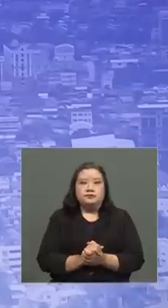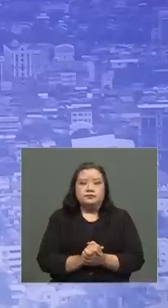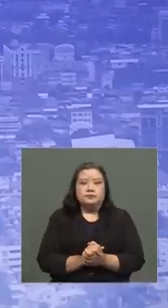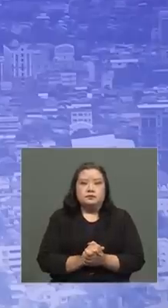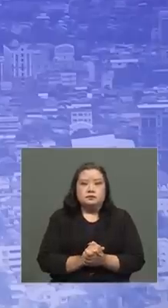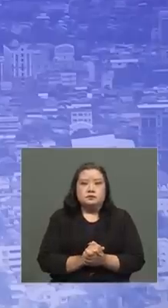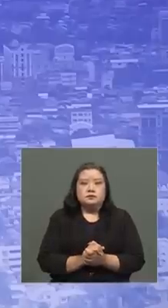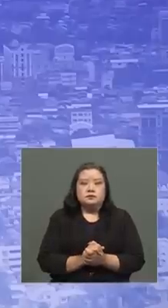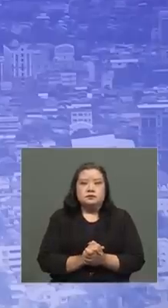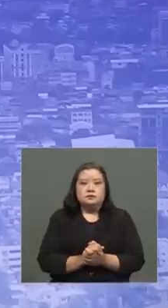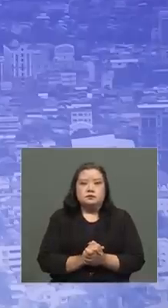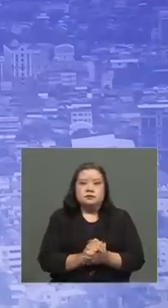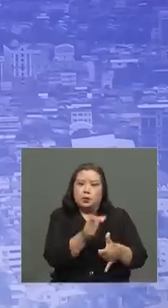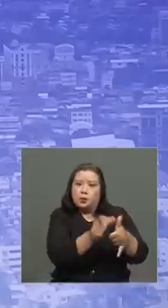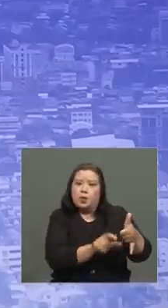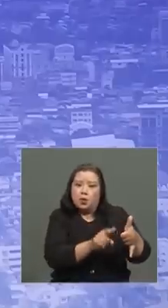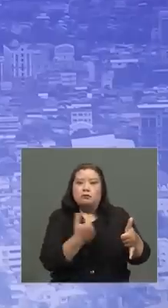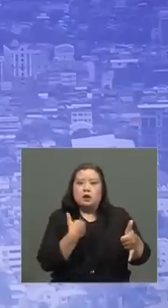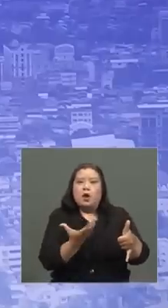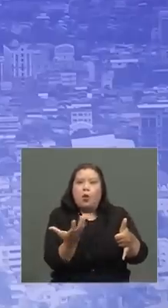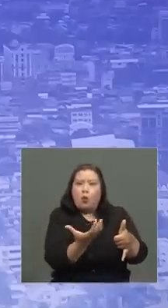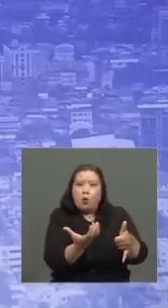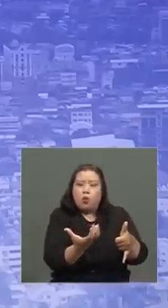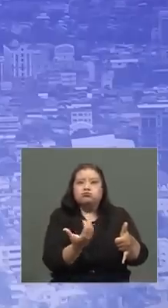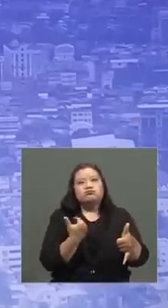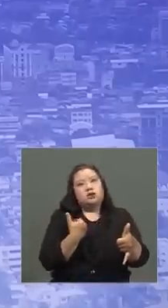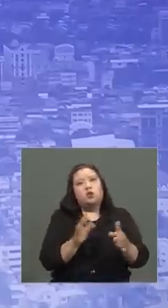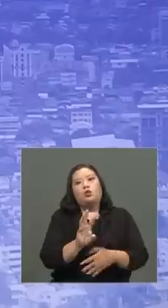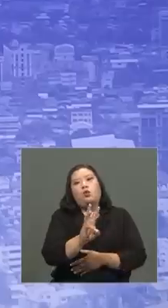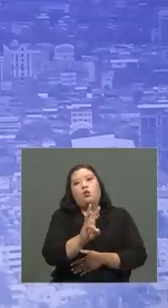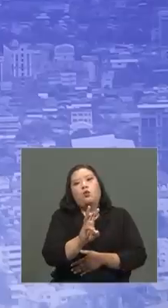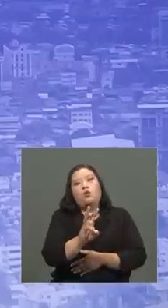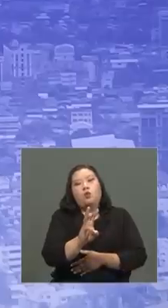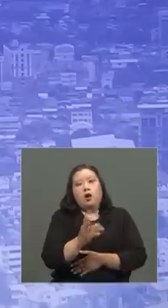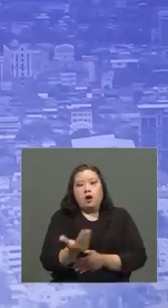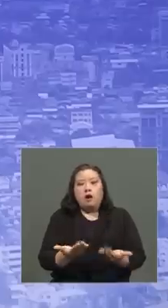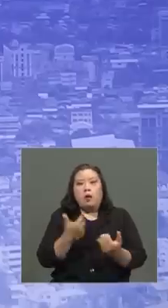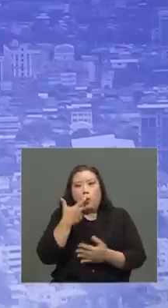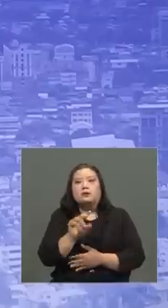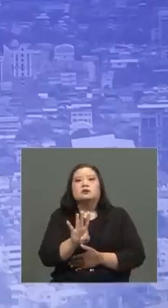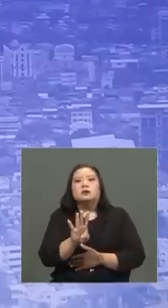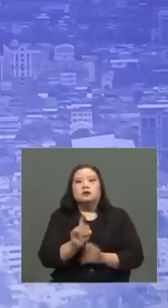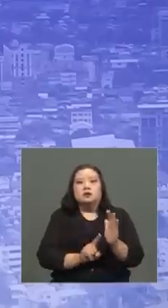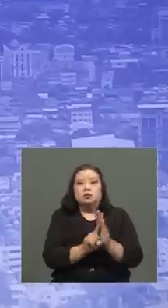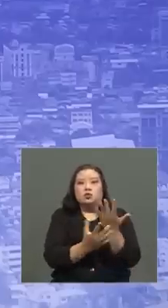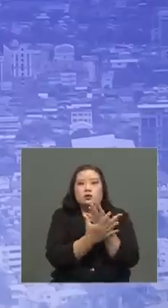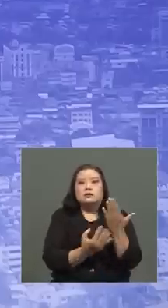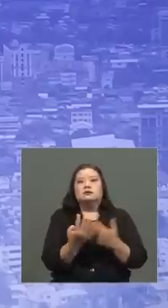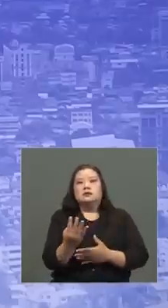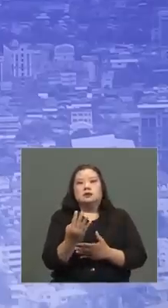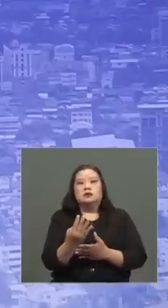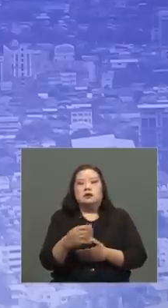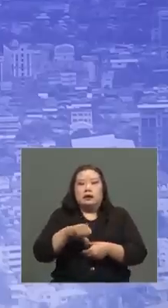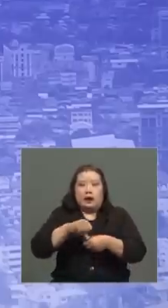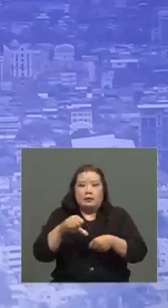หลายท่านนี้ก็มีภาวะอ้วนถึง 6ท่านนะครับในชื่อเพจแล้วก็เบาหวาน 4ความดันทะเลสูง 4นะครับไข